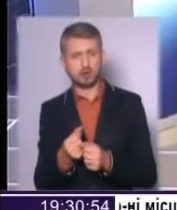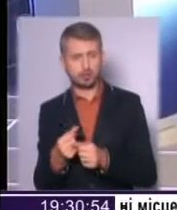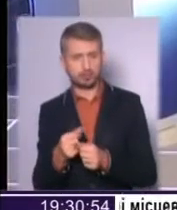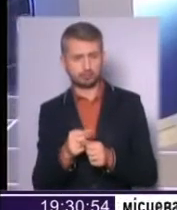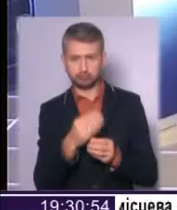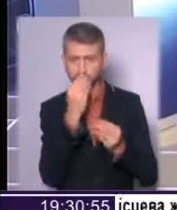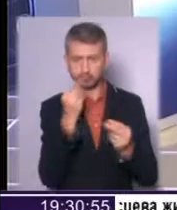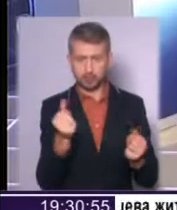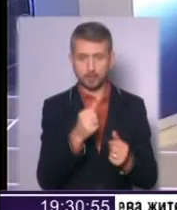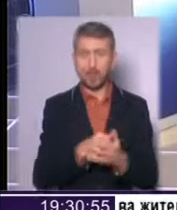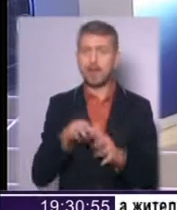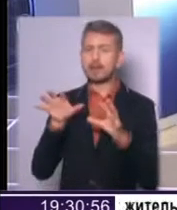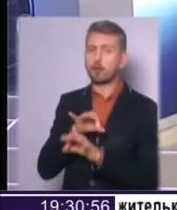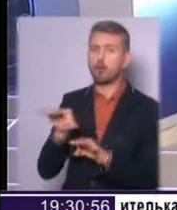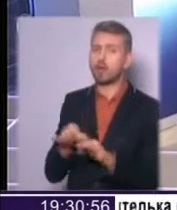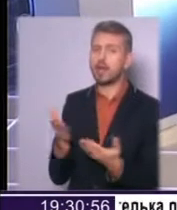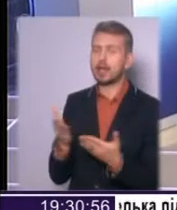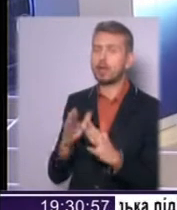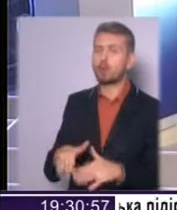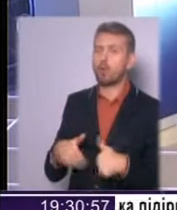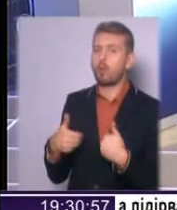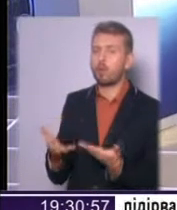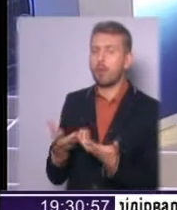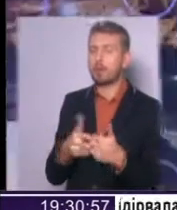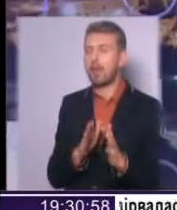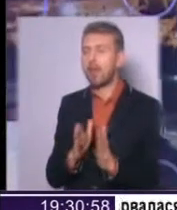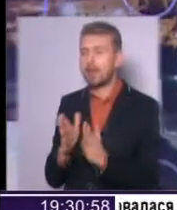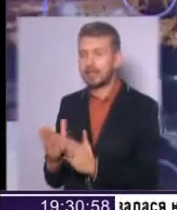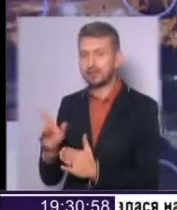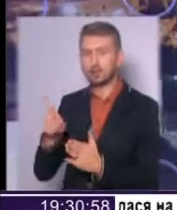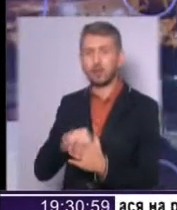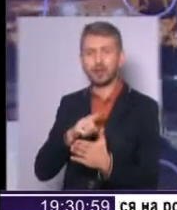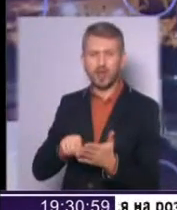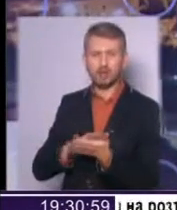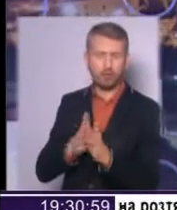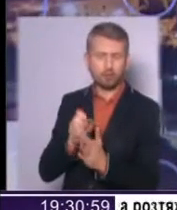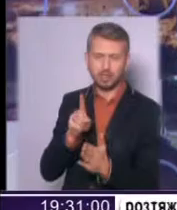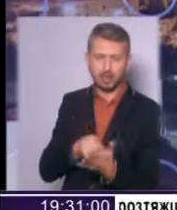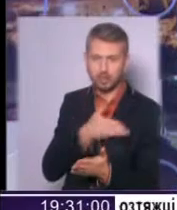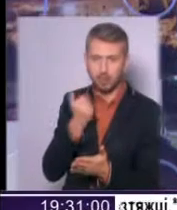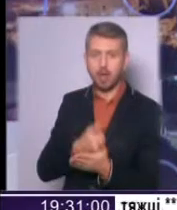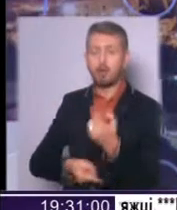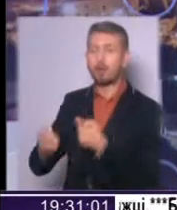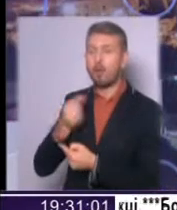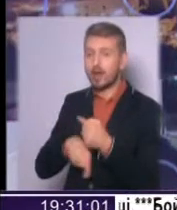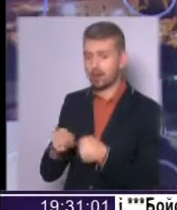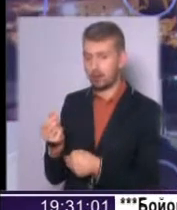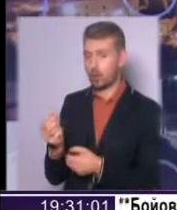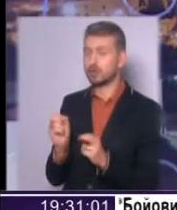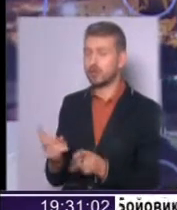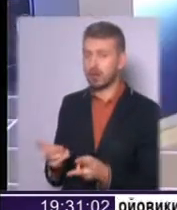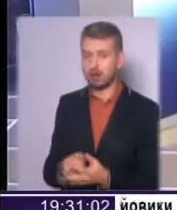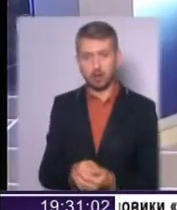тільки прийняли присягу, цей законопроект вже у нас був підготовлений, і ми зразу побігли його зареєструвати, тобто першим. І ми його постійно вимагали на